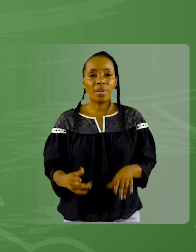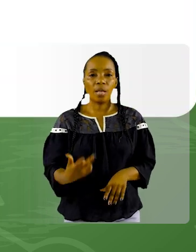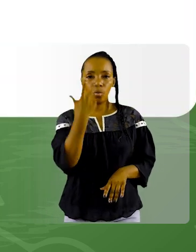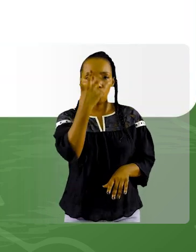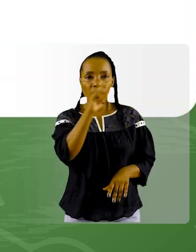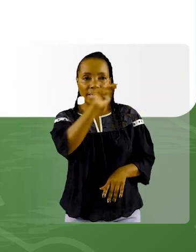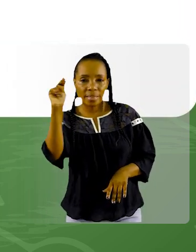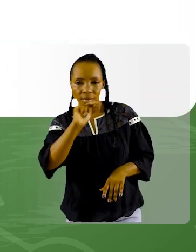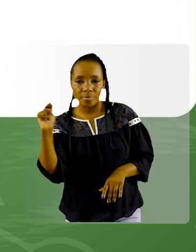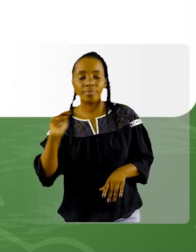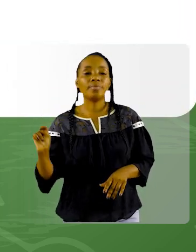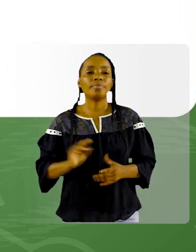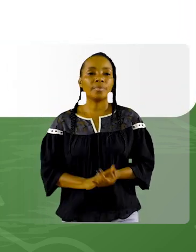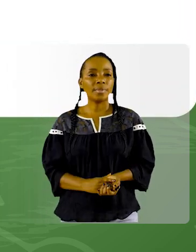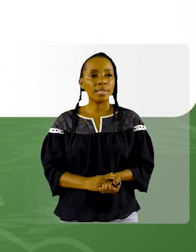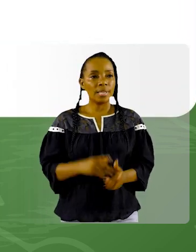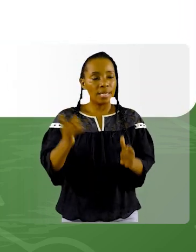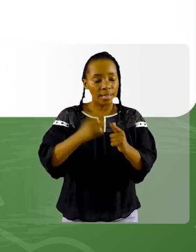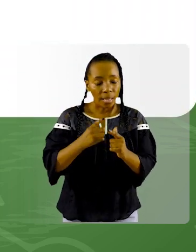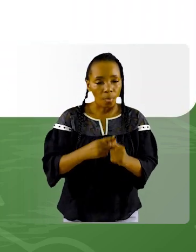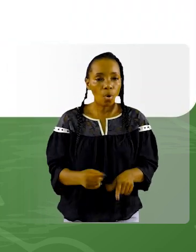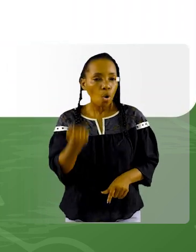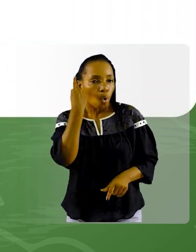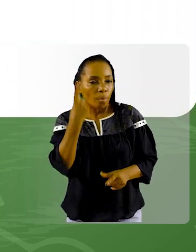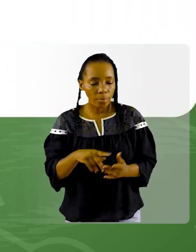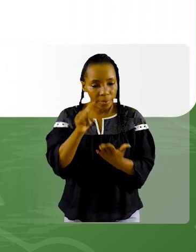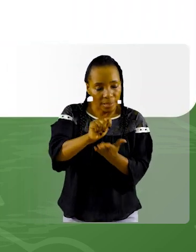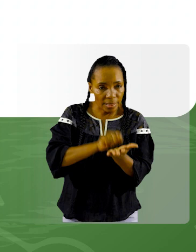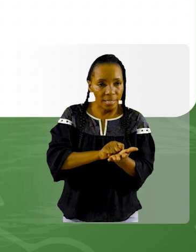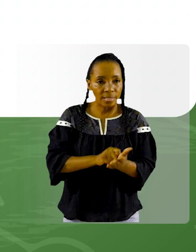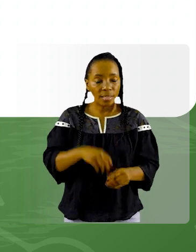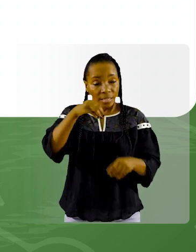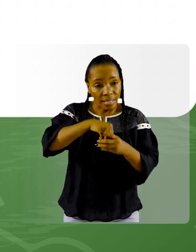étapes. Première étape, la compréhension du texte. Dans la